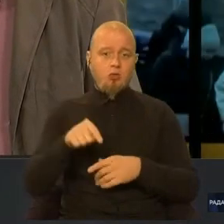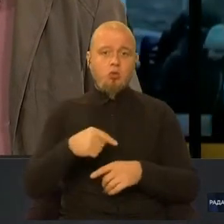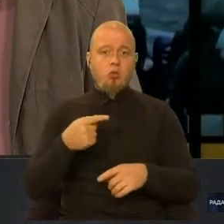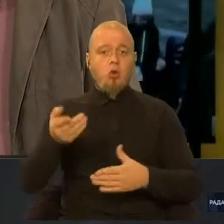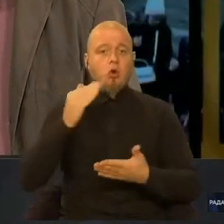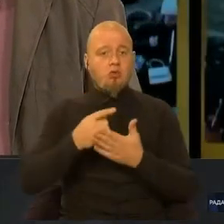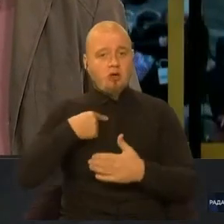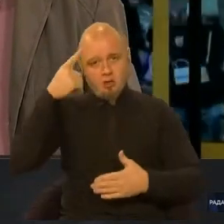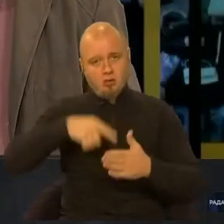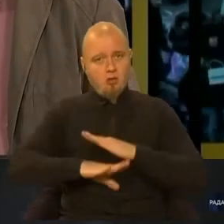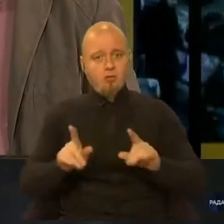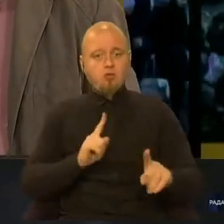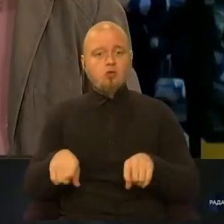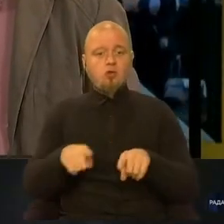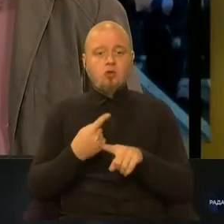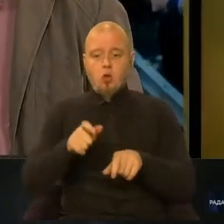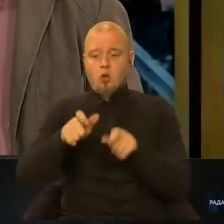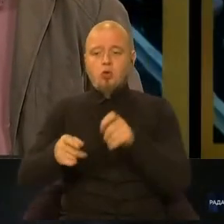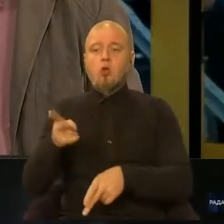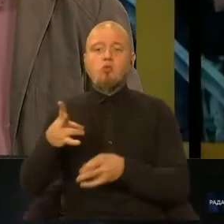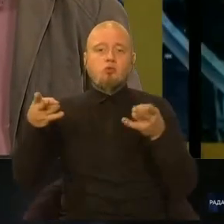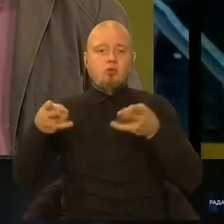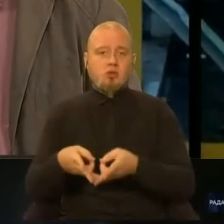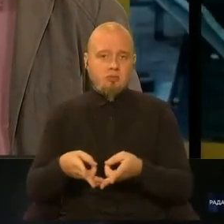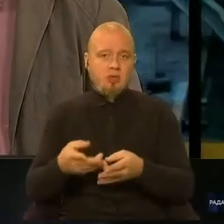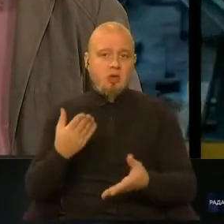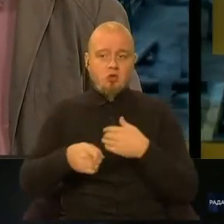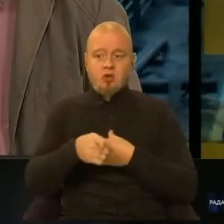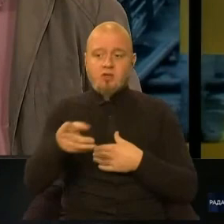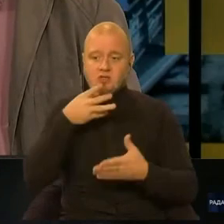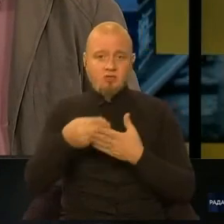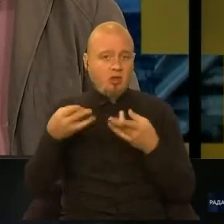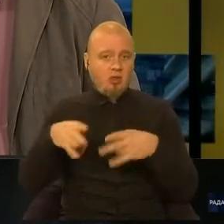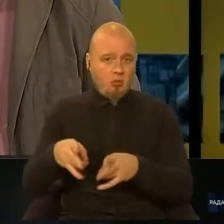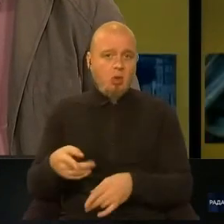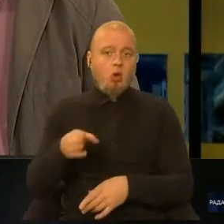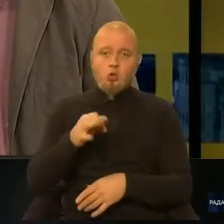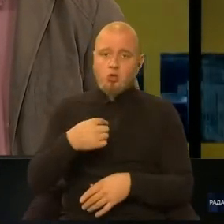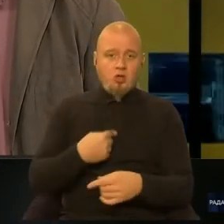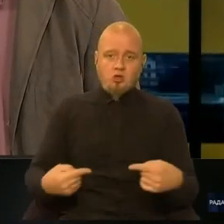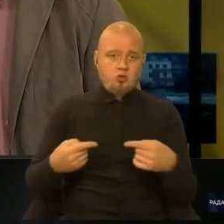що цей контингент комусь потрібен. Якщо він свій не потрібен, то наші точно. Так.